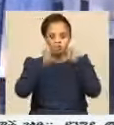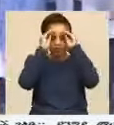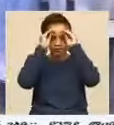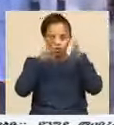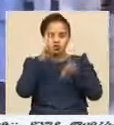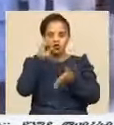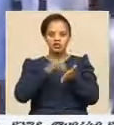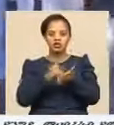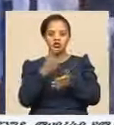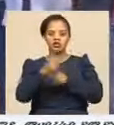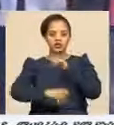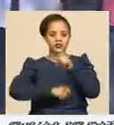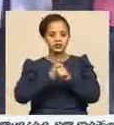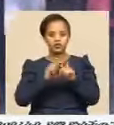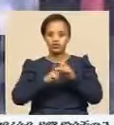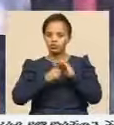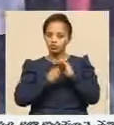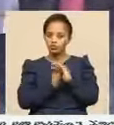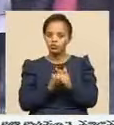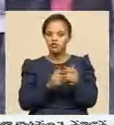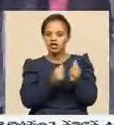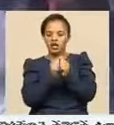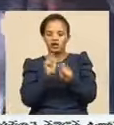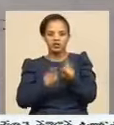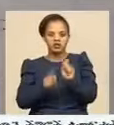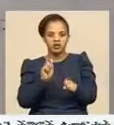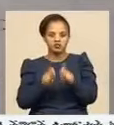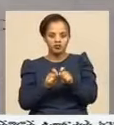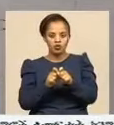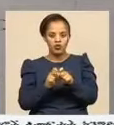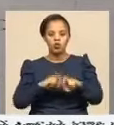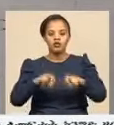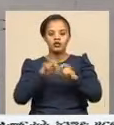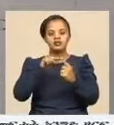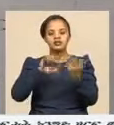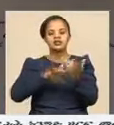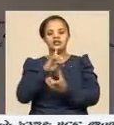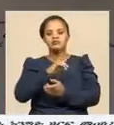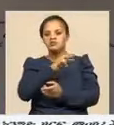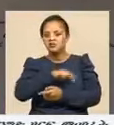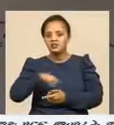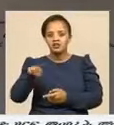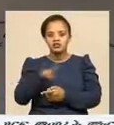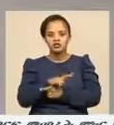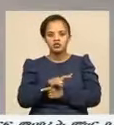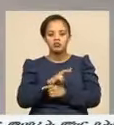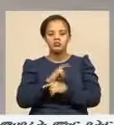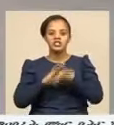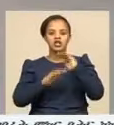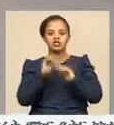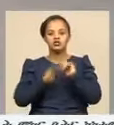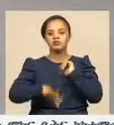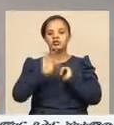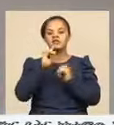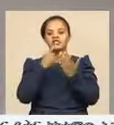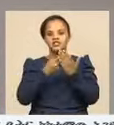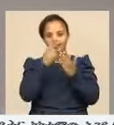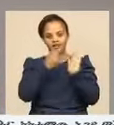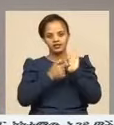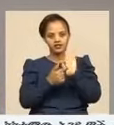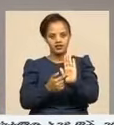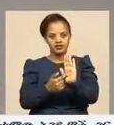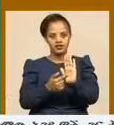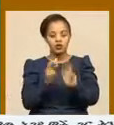መምህራን ከ2012 ዓ ም ጀምሮ በጋራ ተፈራርመው ከወረዳ እስከ ክልል ድረስ መመላለሳቸውን በእጃቸው የሚገኙ መረጃዎች